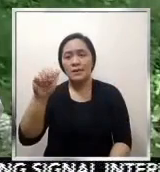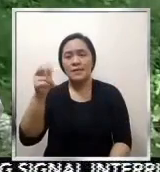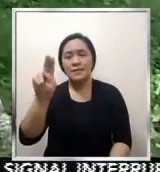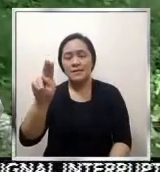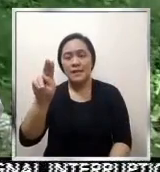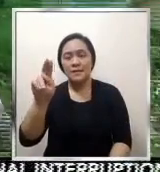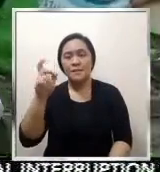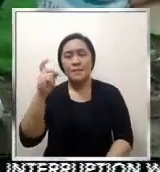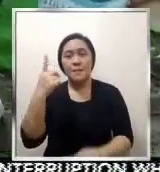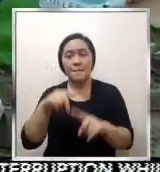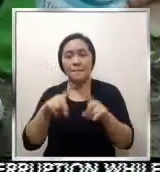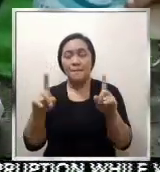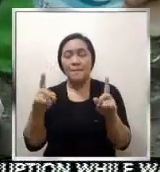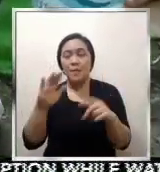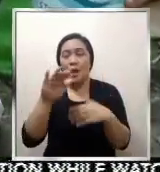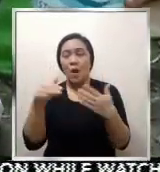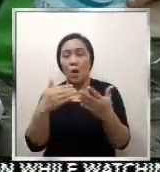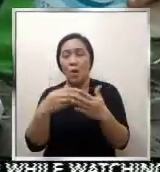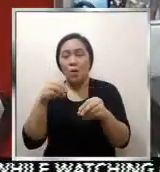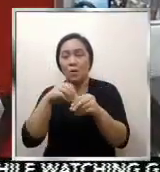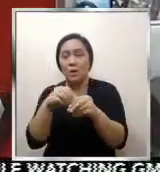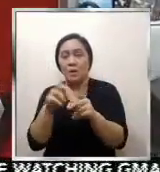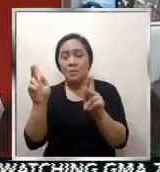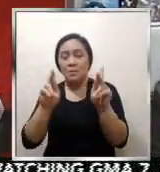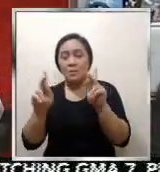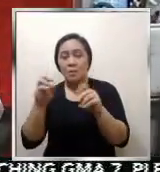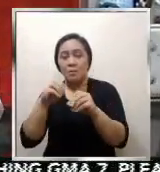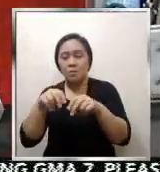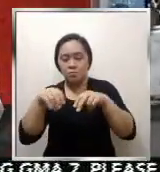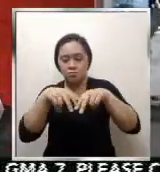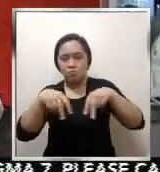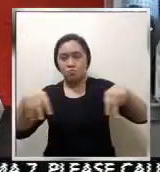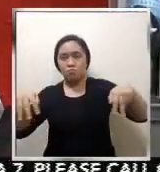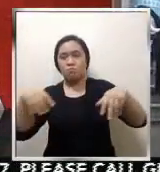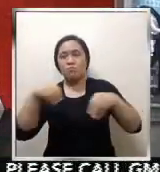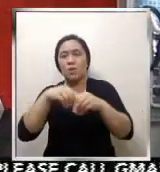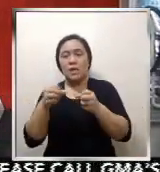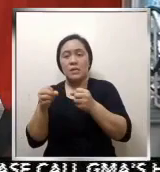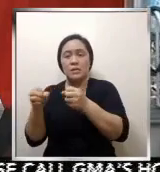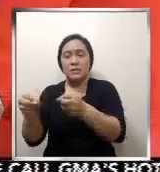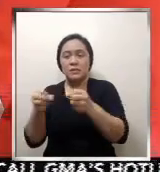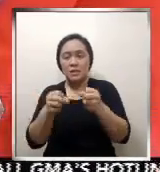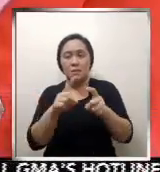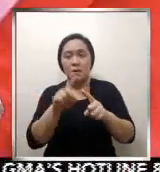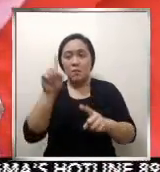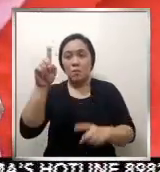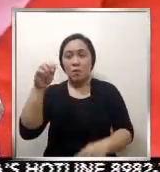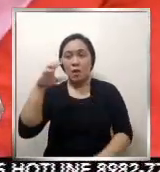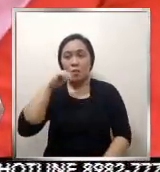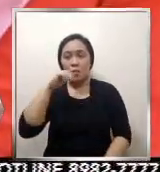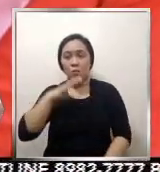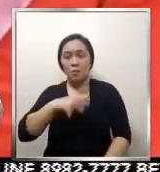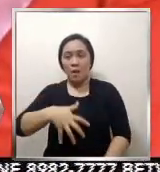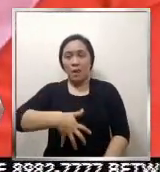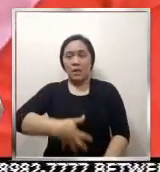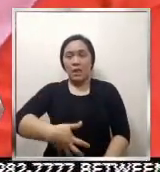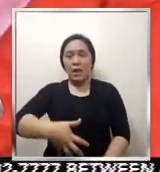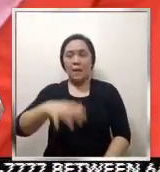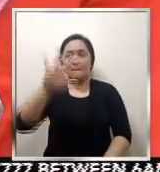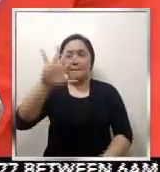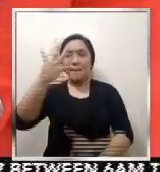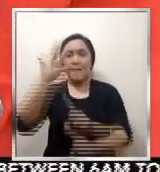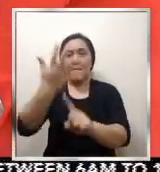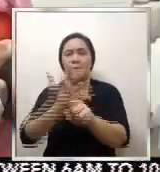pwesto kahapon malapit sa kalsada. Pero para sa limang buwang buntis na si Rohana Katog, kalbaryo pa rin ang paghihintay